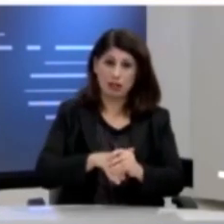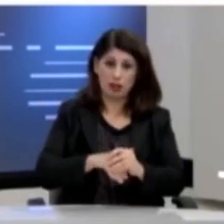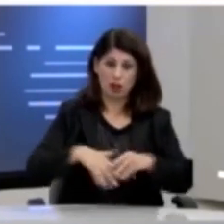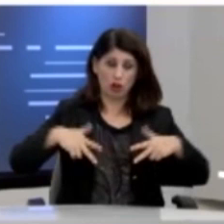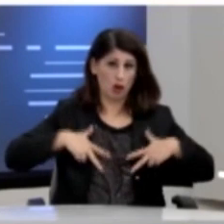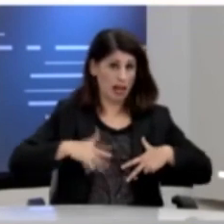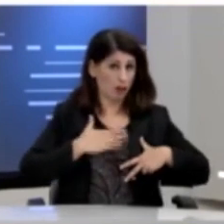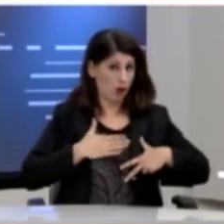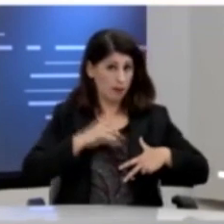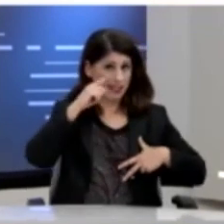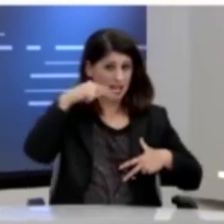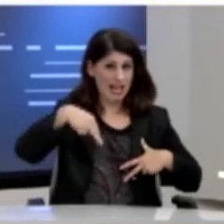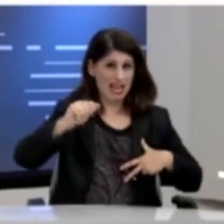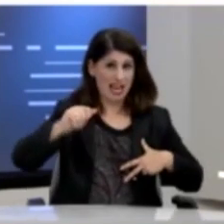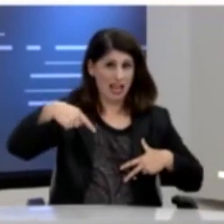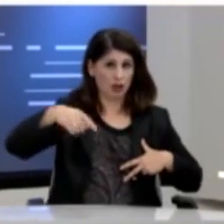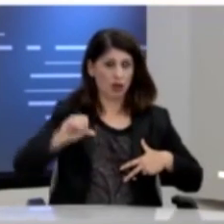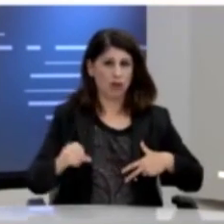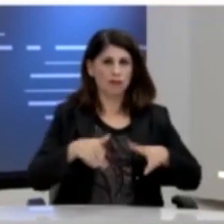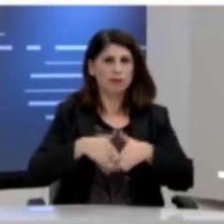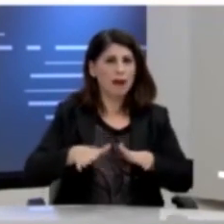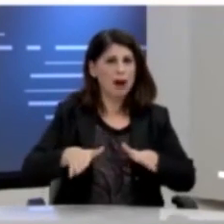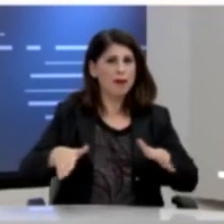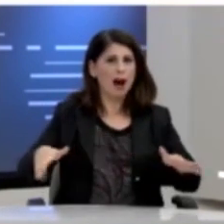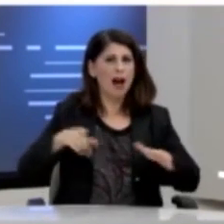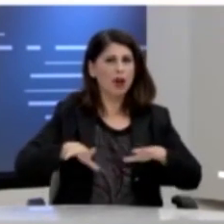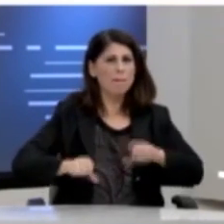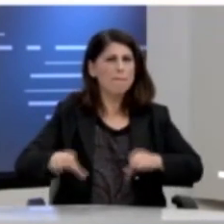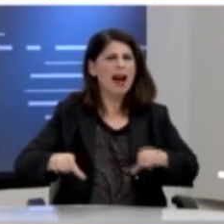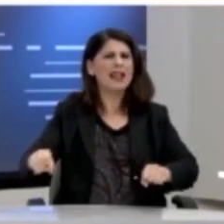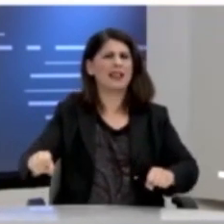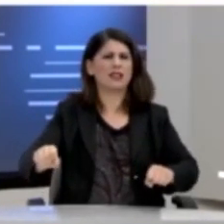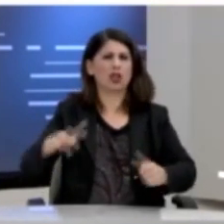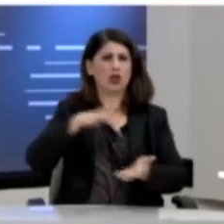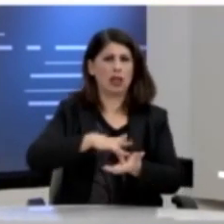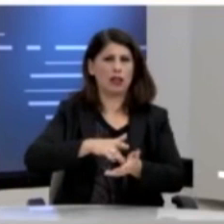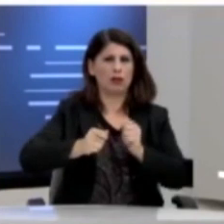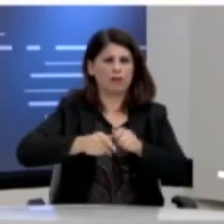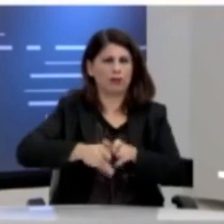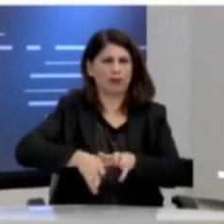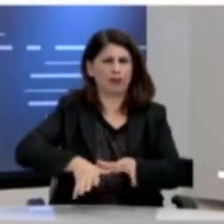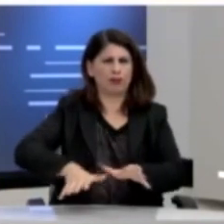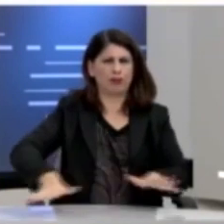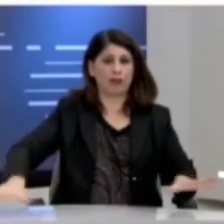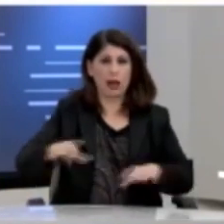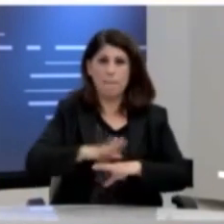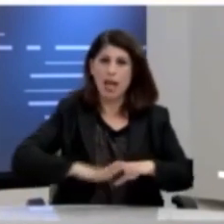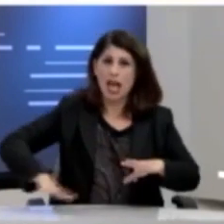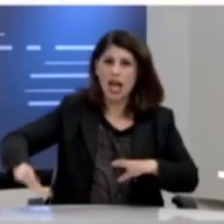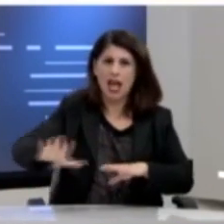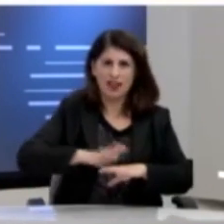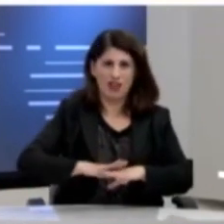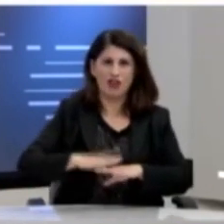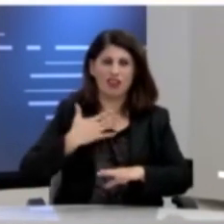μας στο ΝΑΤΟ, η επέκταση αυτού του στρατιωτικού υπεριαλιστικού κέντρου σε όλη την περιοχή, στρέφεται κατά